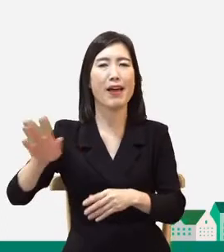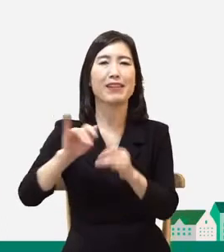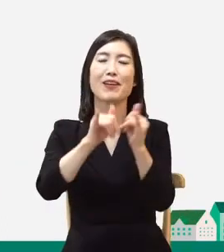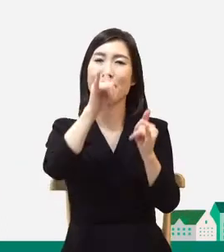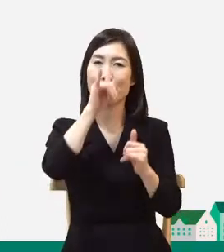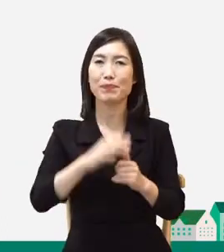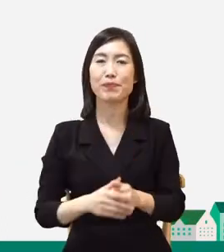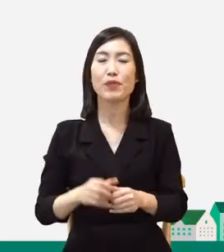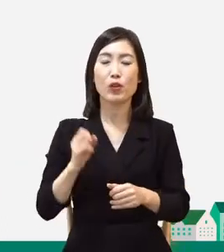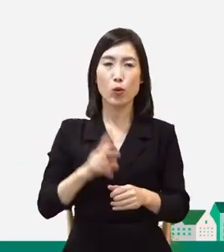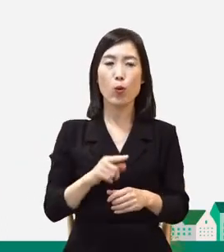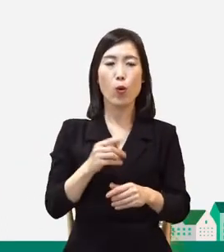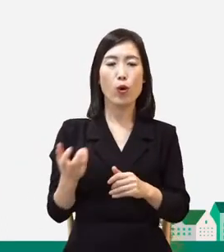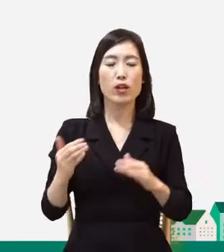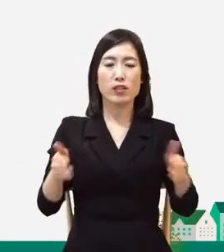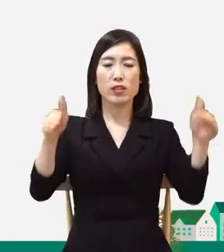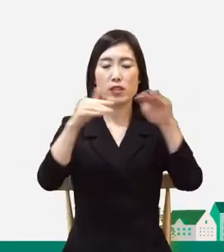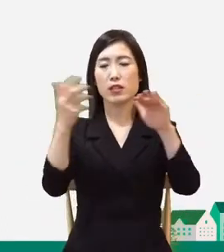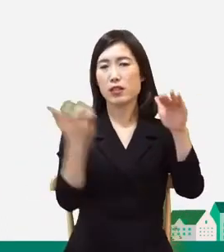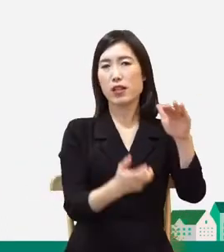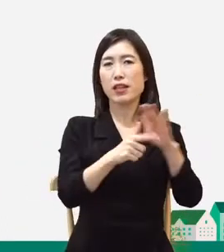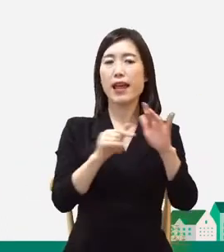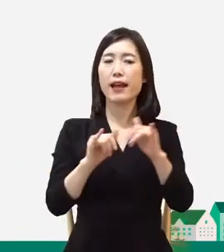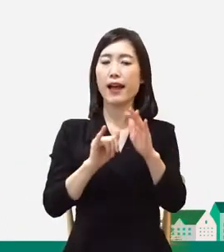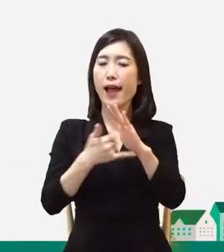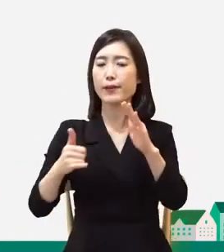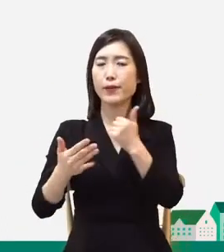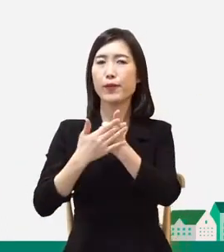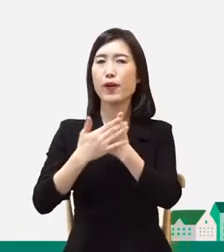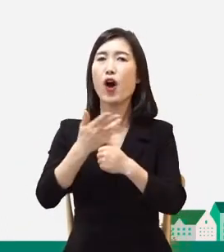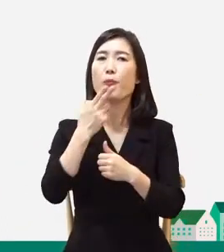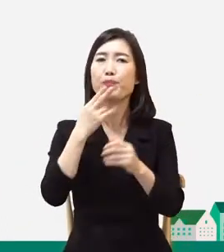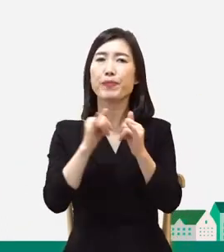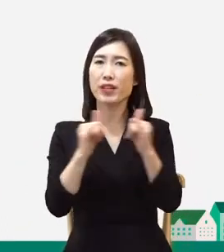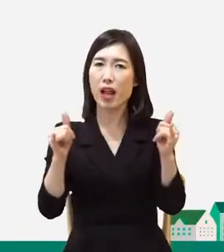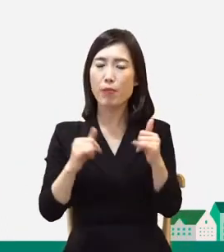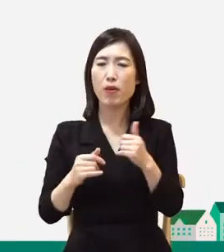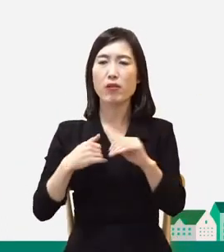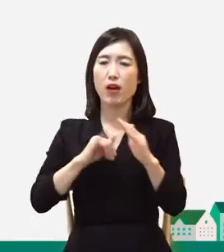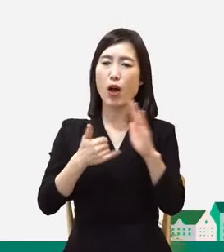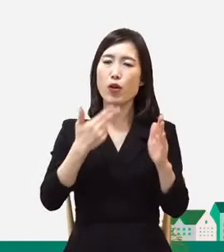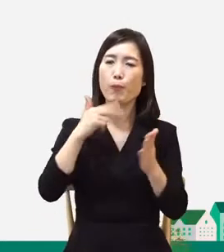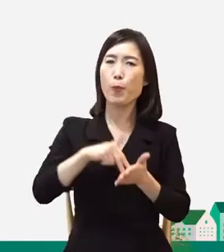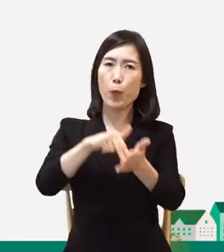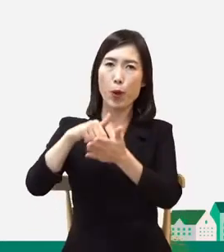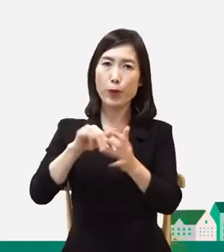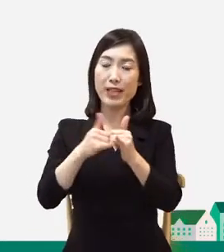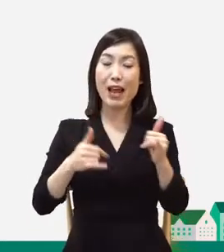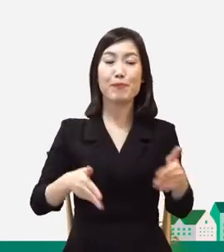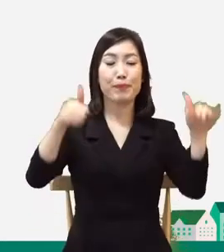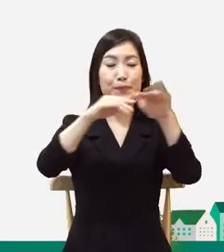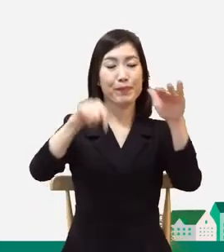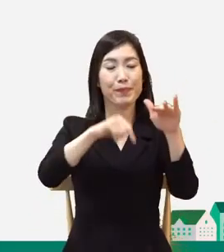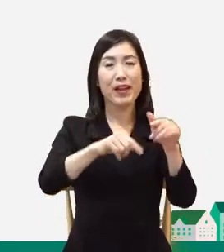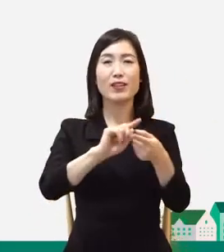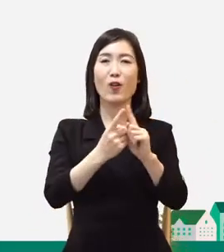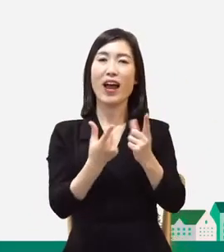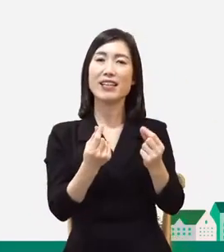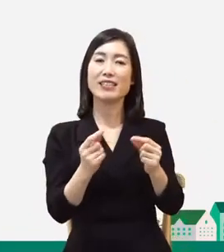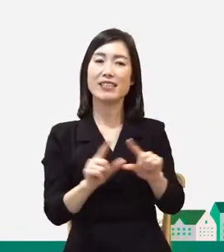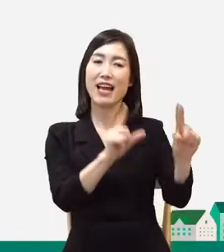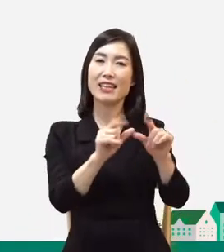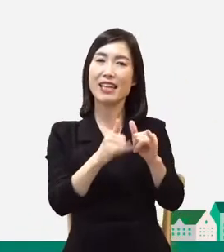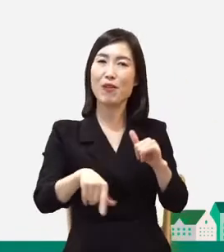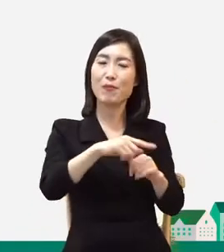형성. 가족이 없는 입주민의 경우 지원주택 입주민 간 서로 관계를 형성해 나가고 그걸로 인한